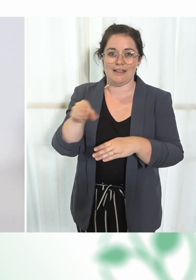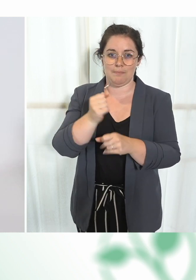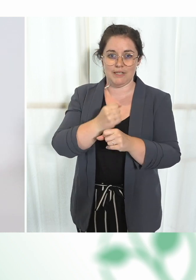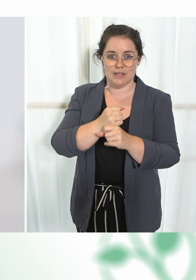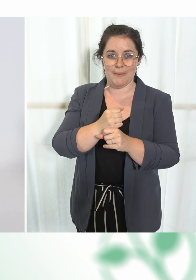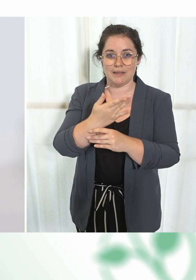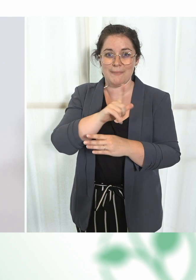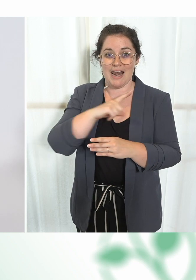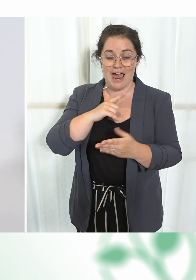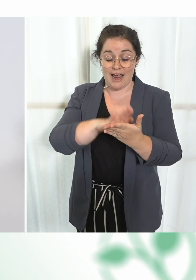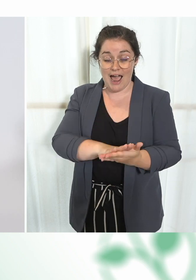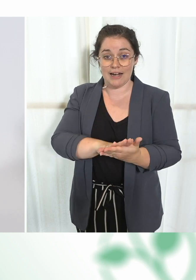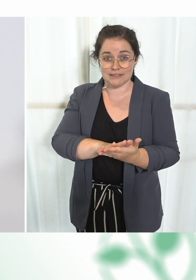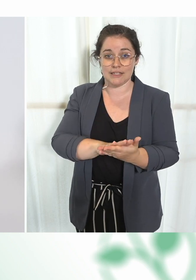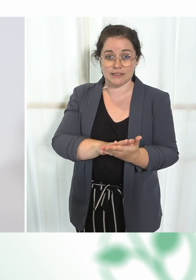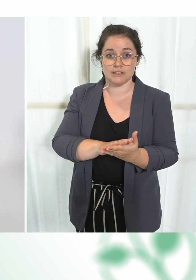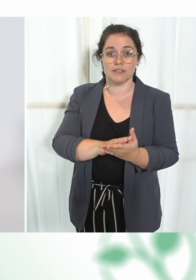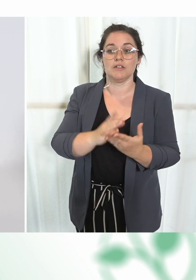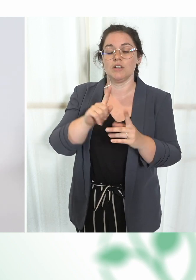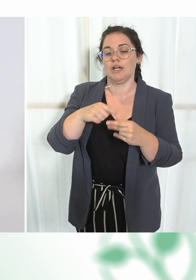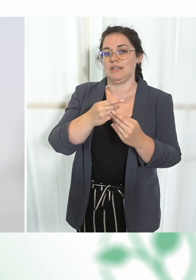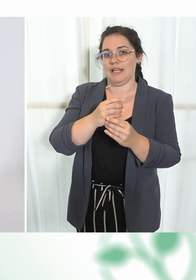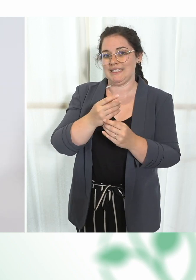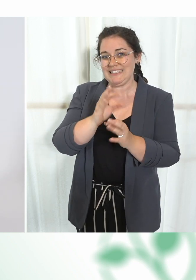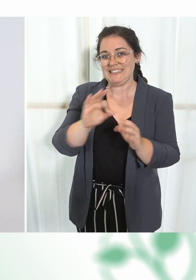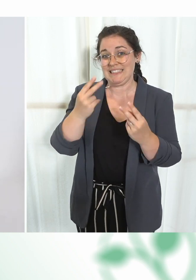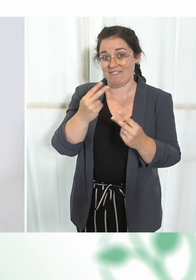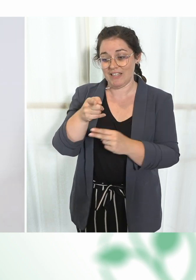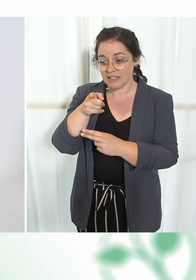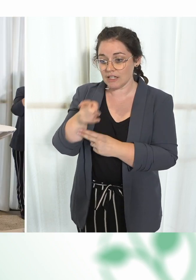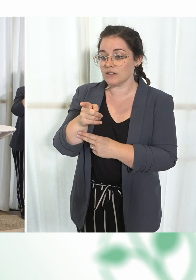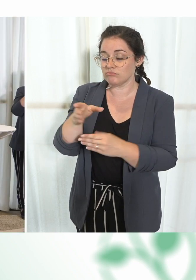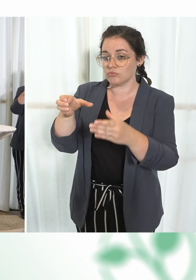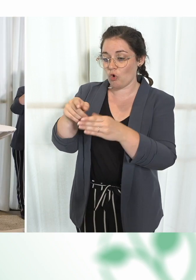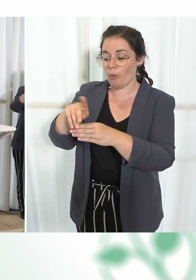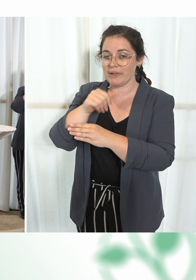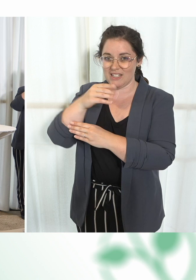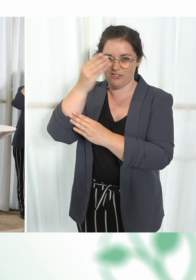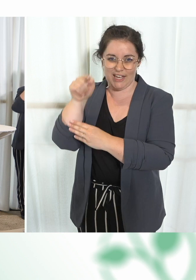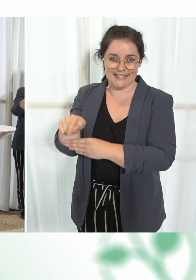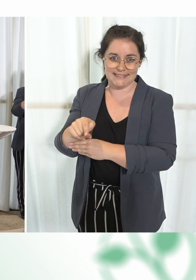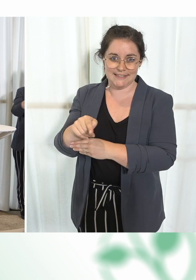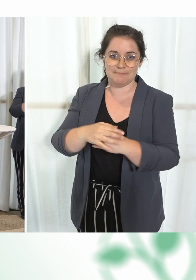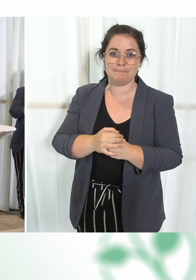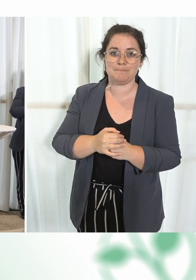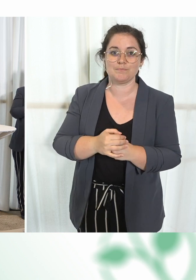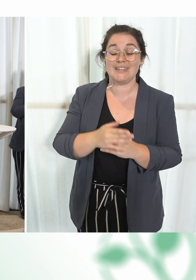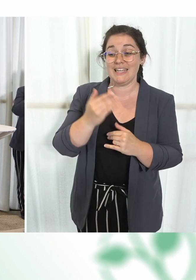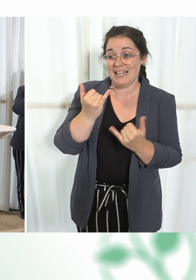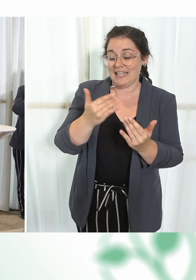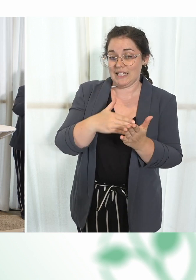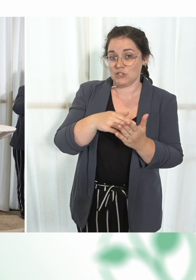besser und länger halten, dann ist das natürlich enorm wichtig, dass man sich dieses Potenzial nicht entgehen lässt. Jetzt haben Sie schon ein bisschen die Ziele